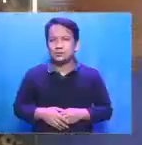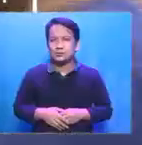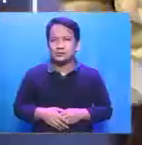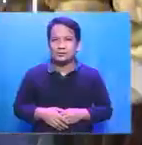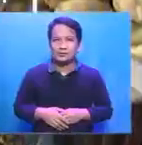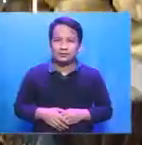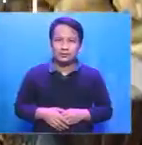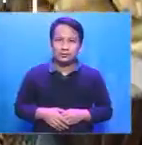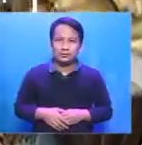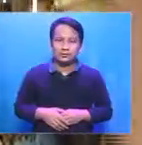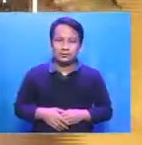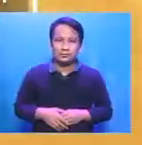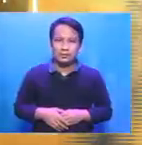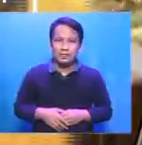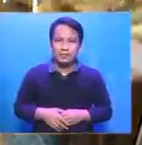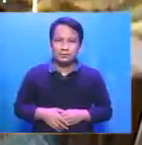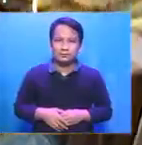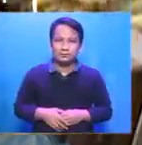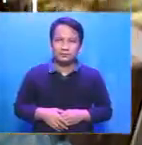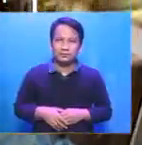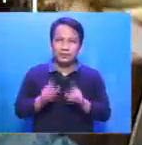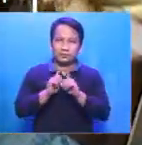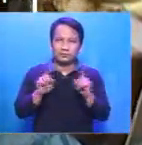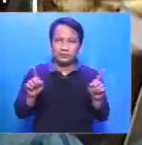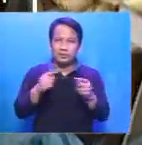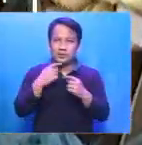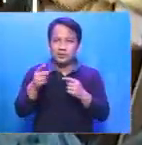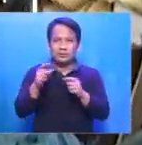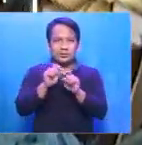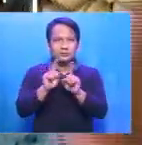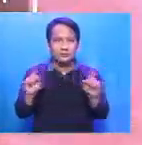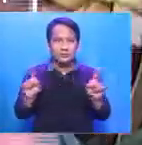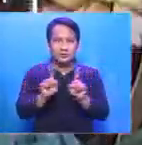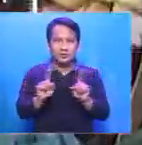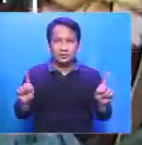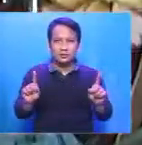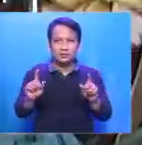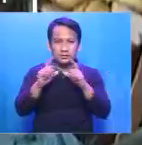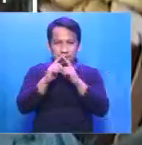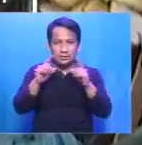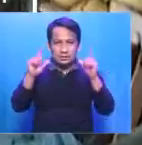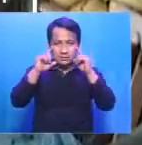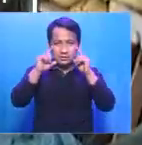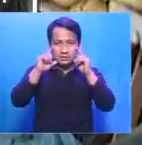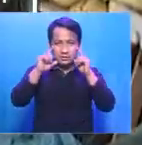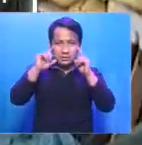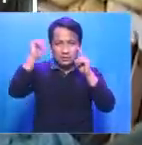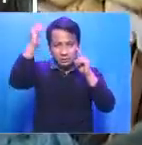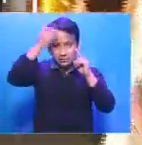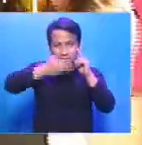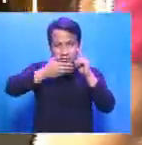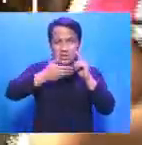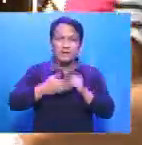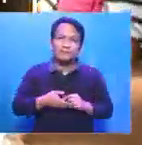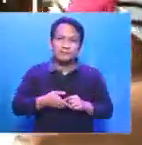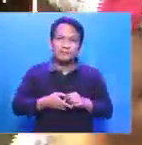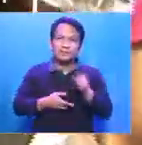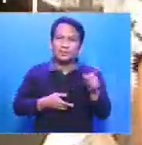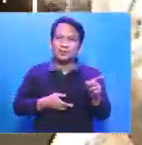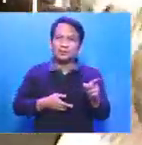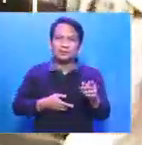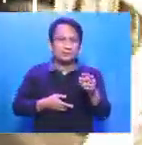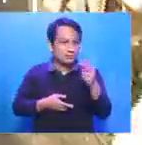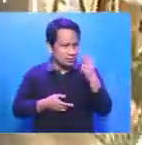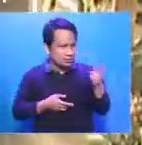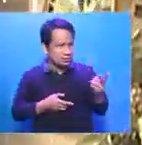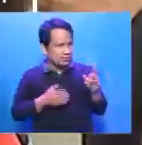mamimili, observe social distancing at ugaliin po natin isuot ang ating mga face mask. Hindi po akalaing may